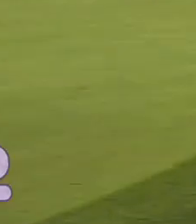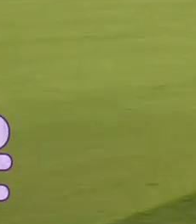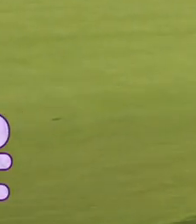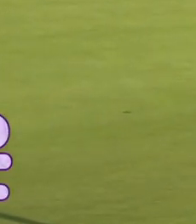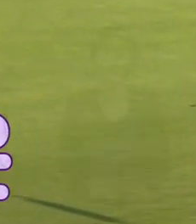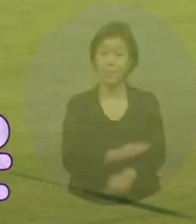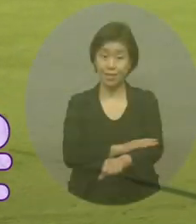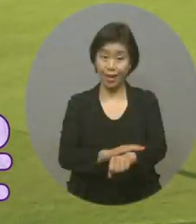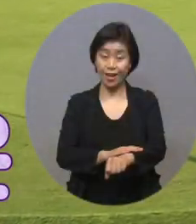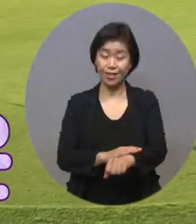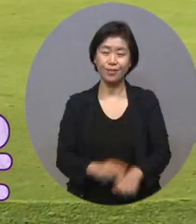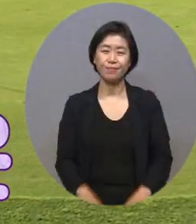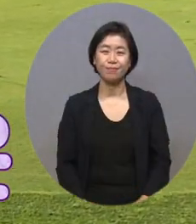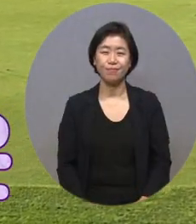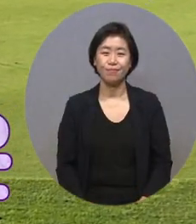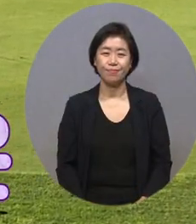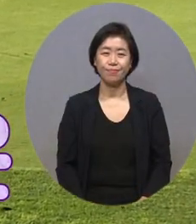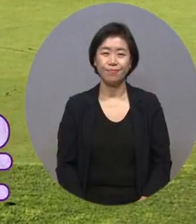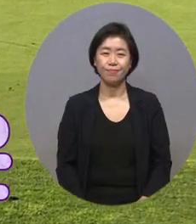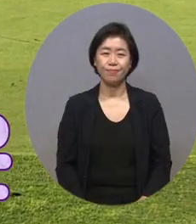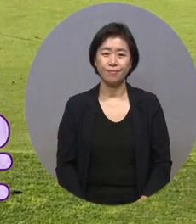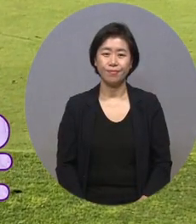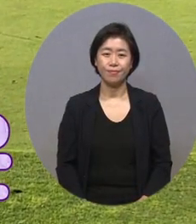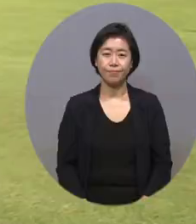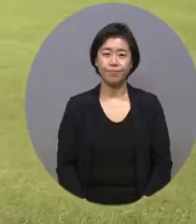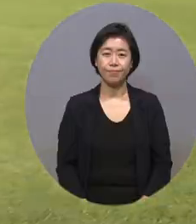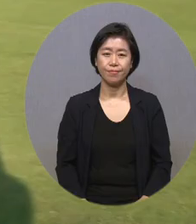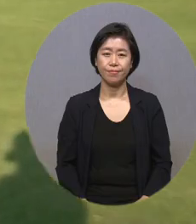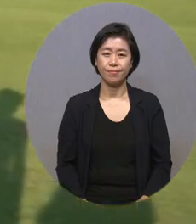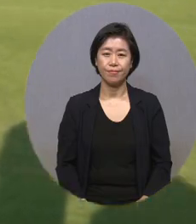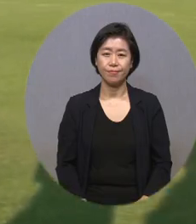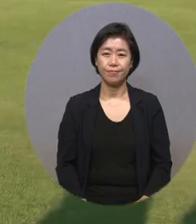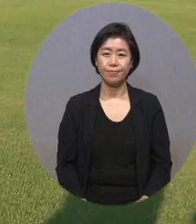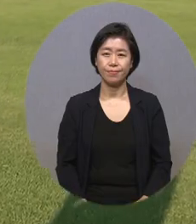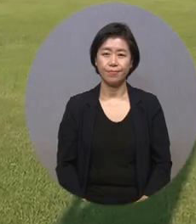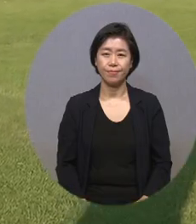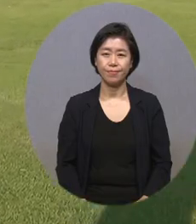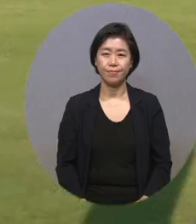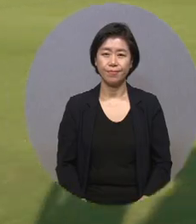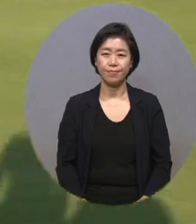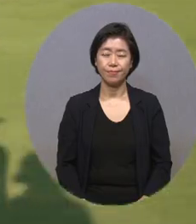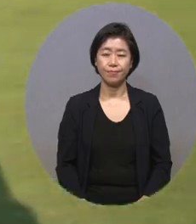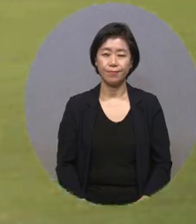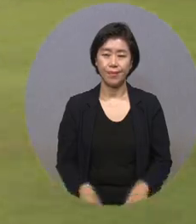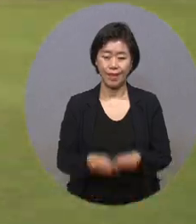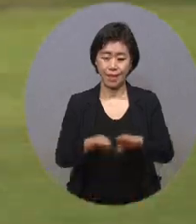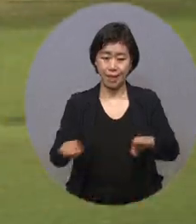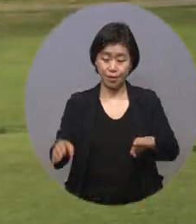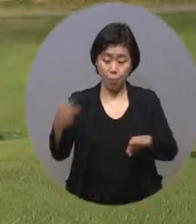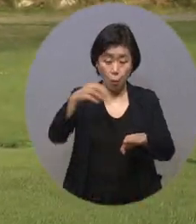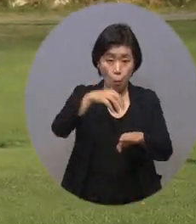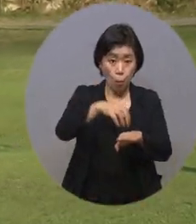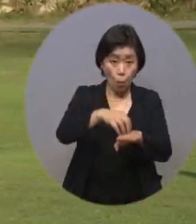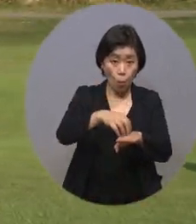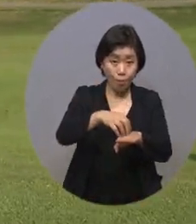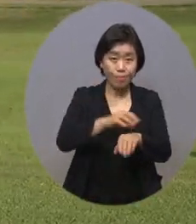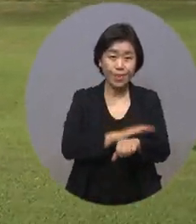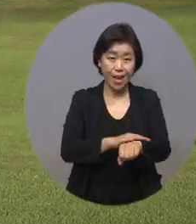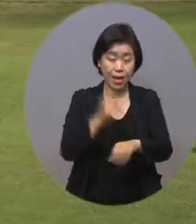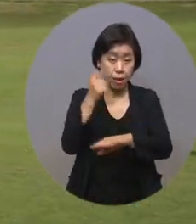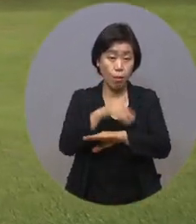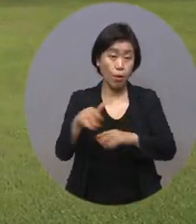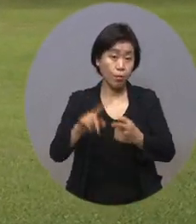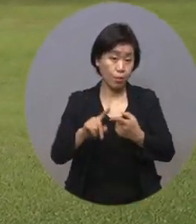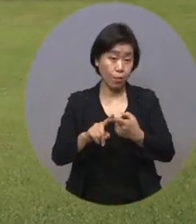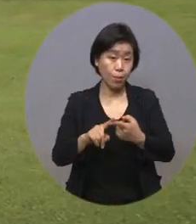나이스! 계획대로 되고 있어. 포원에 톱밭다 하면